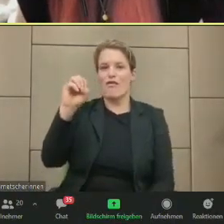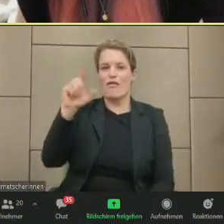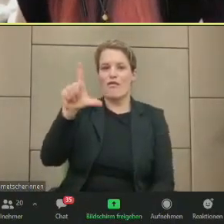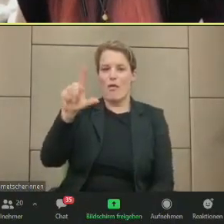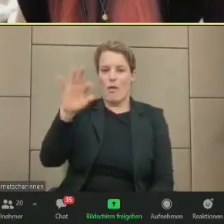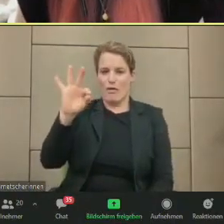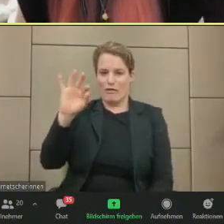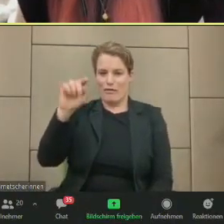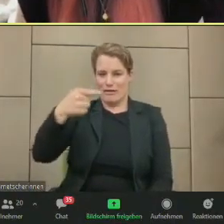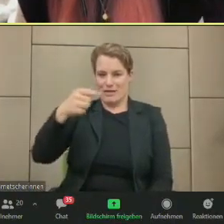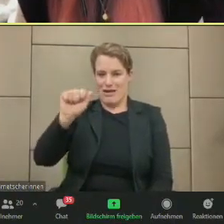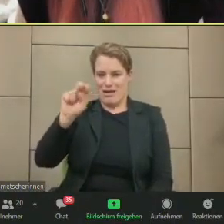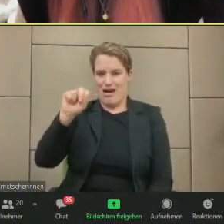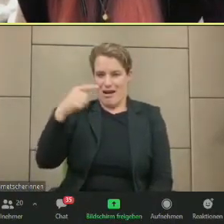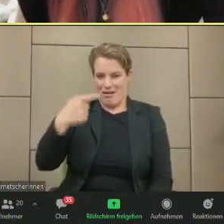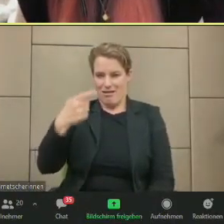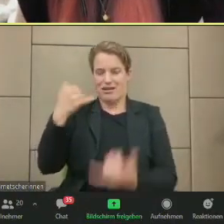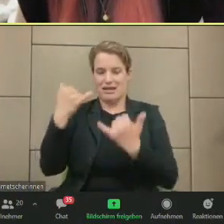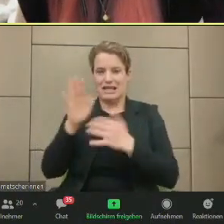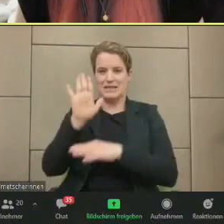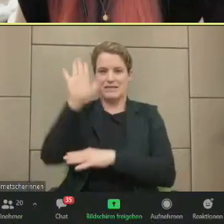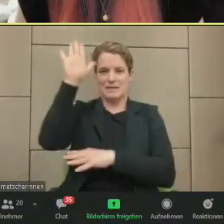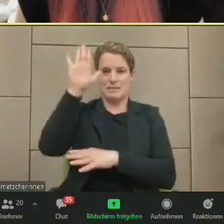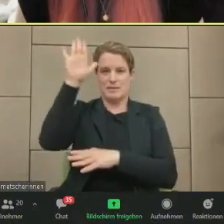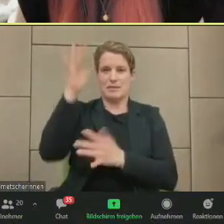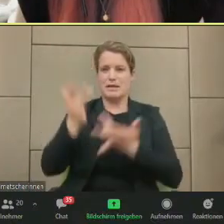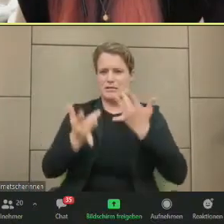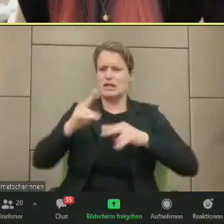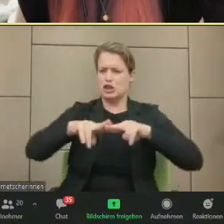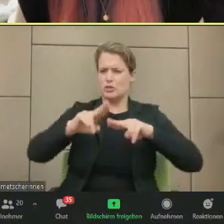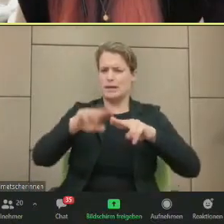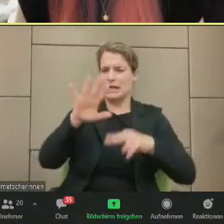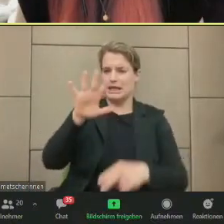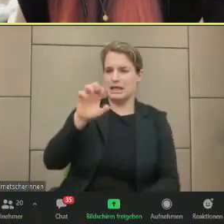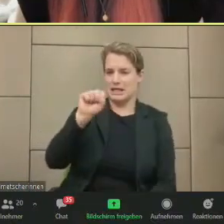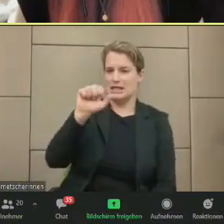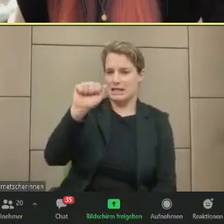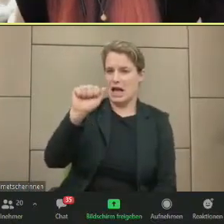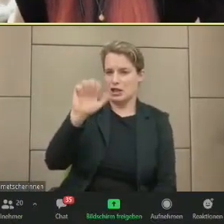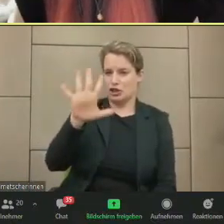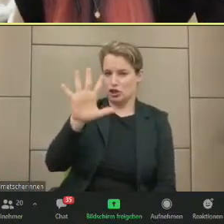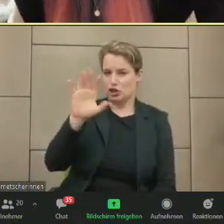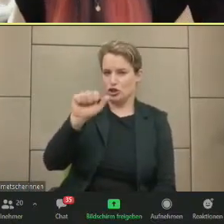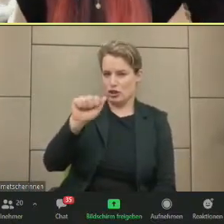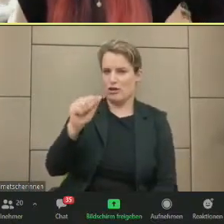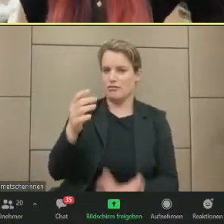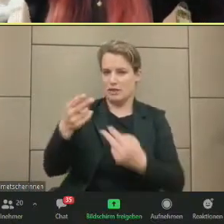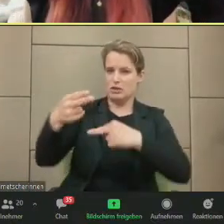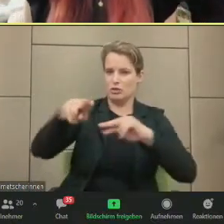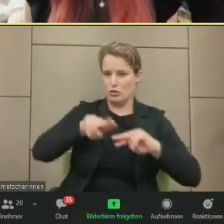schauen, ob wir den Sascha wieder reinbekommen inzwischen.